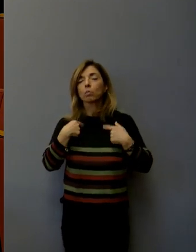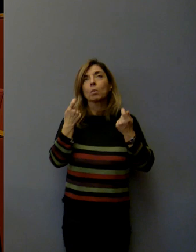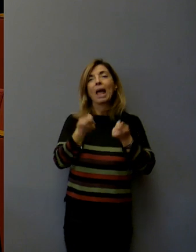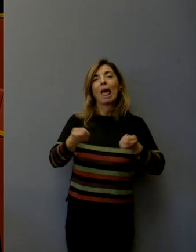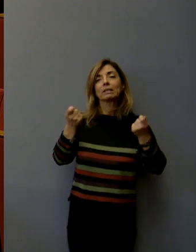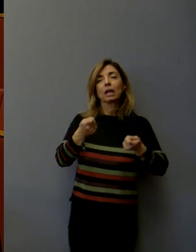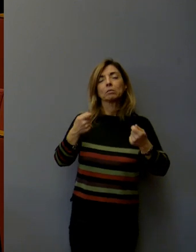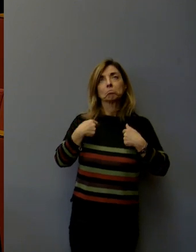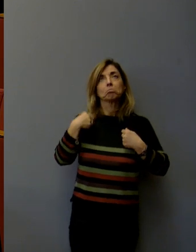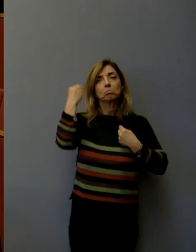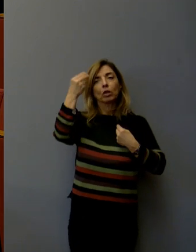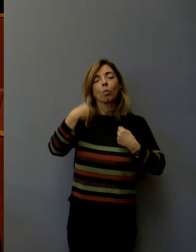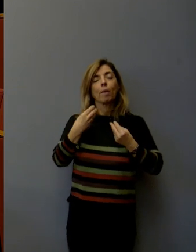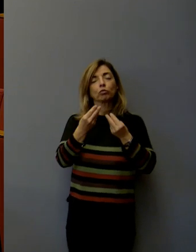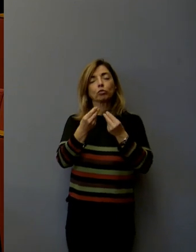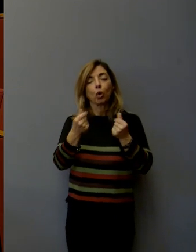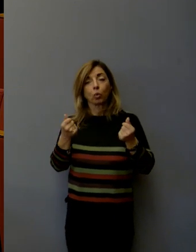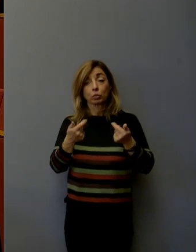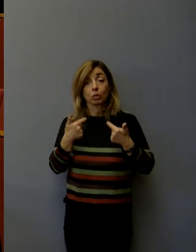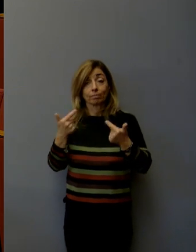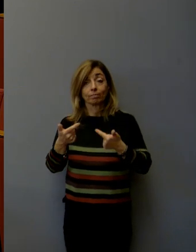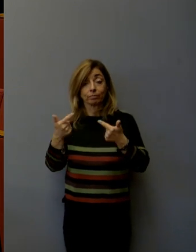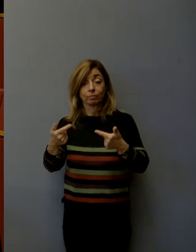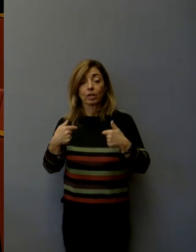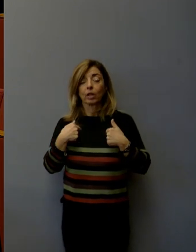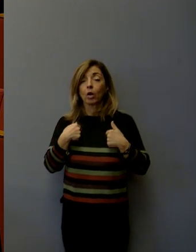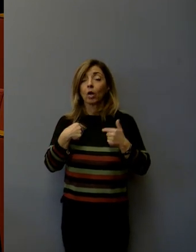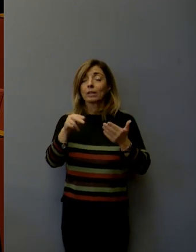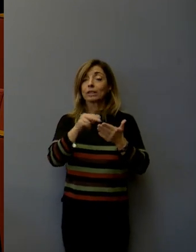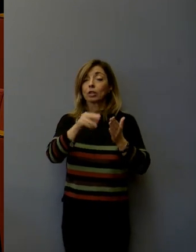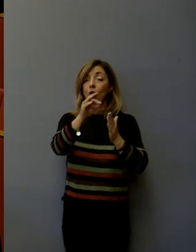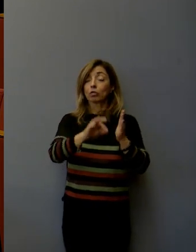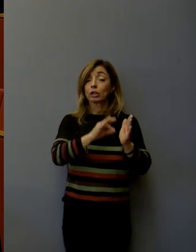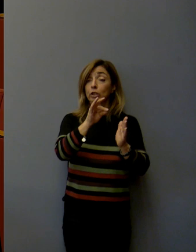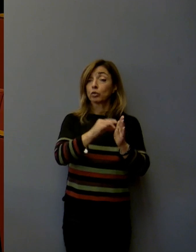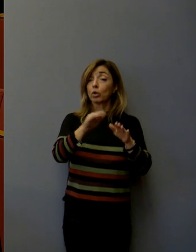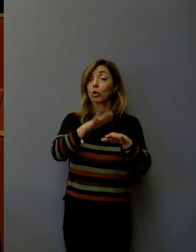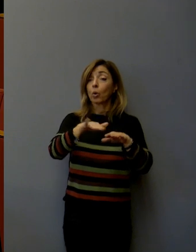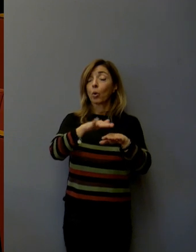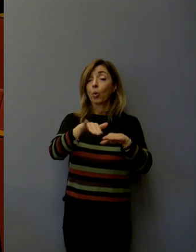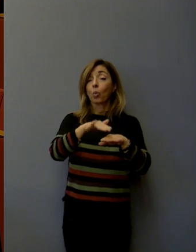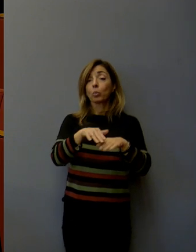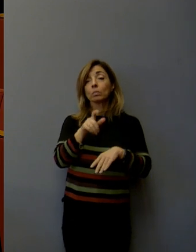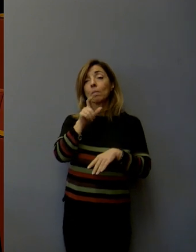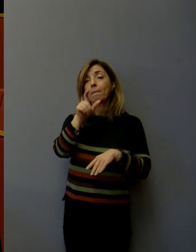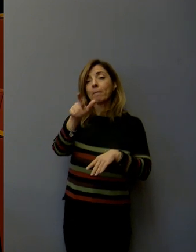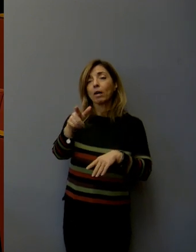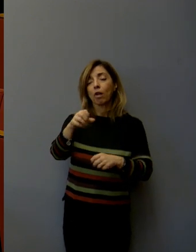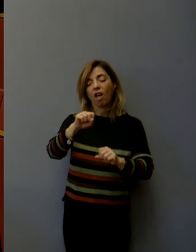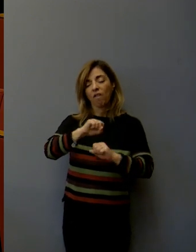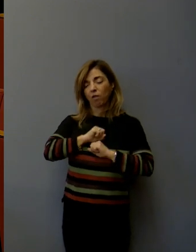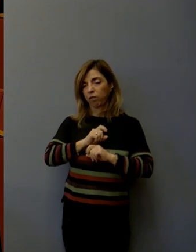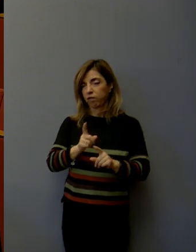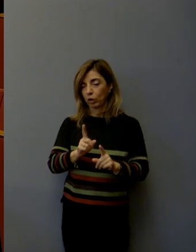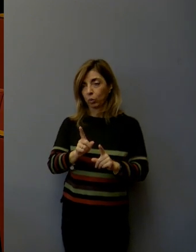sono partito scrivendo questo tipo di ordine del giorno utilizzando l'espressione sfiducia quando parlo delle istituzioni